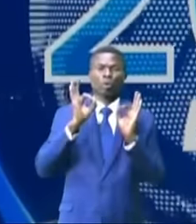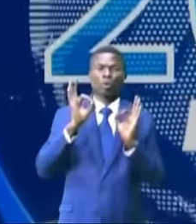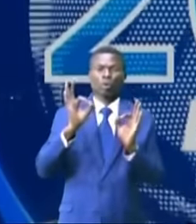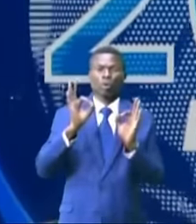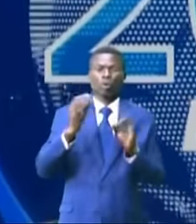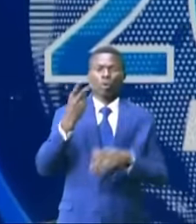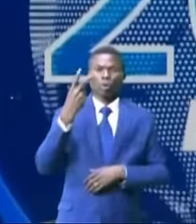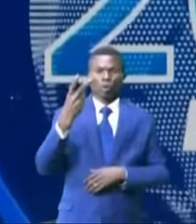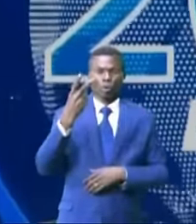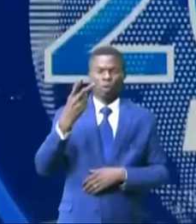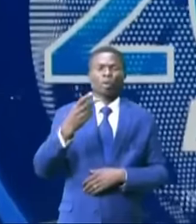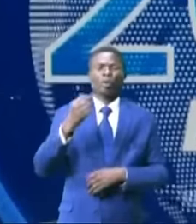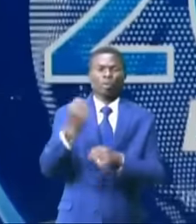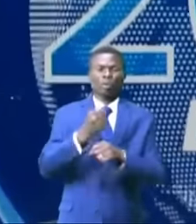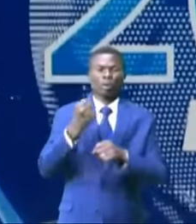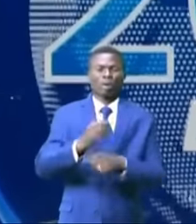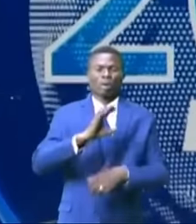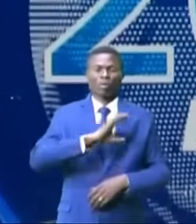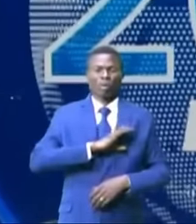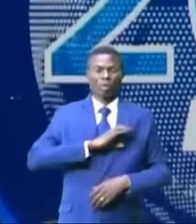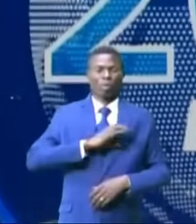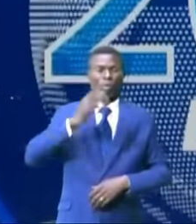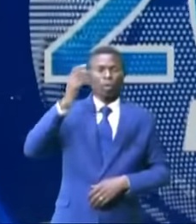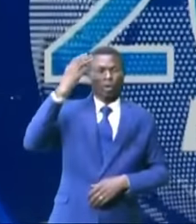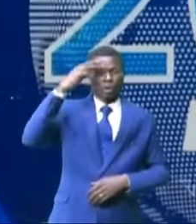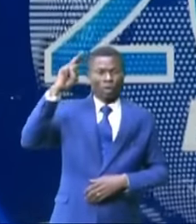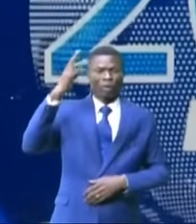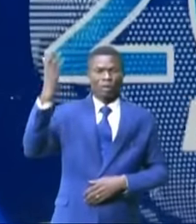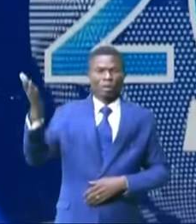des agents de la police universitaire. Regardez.